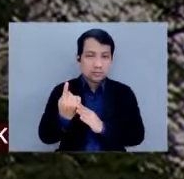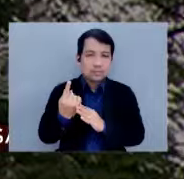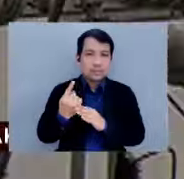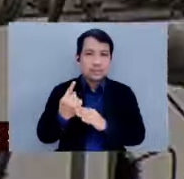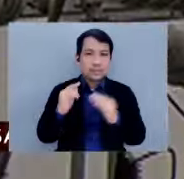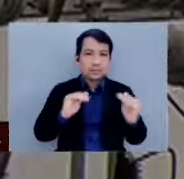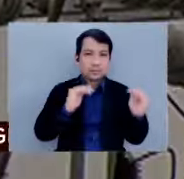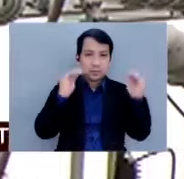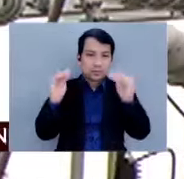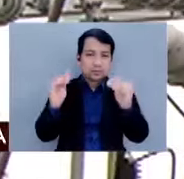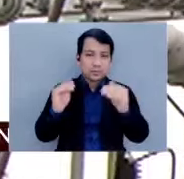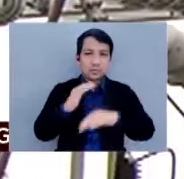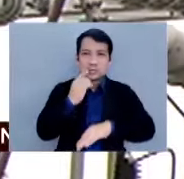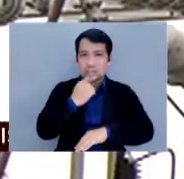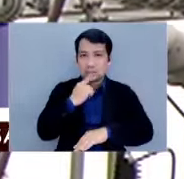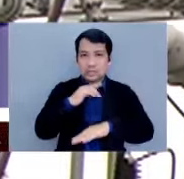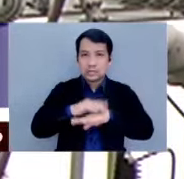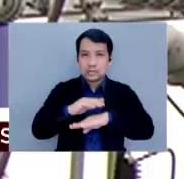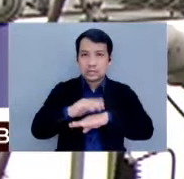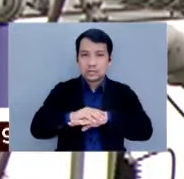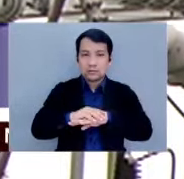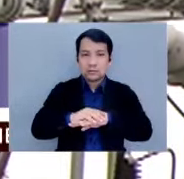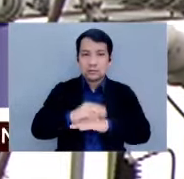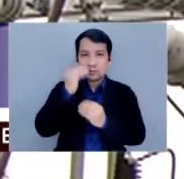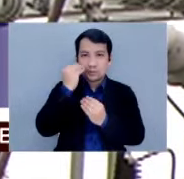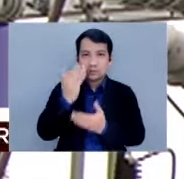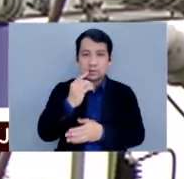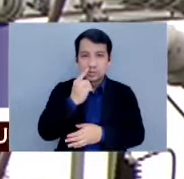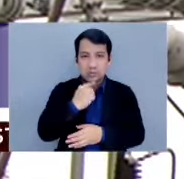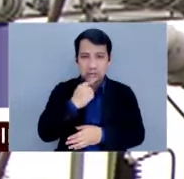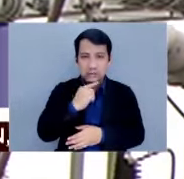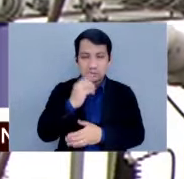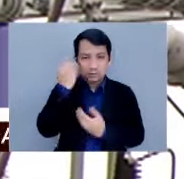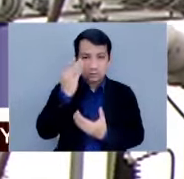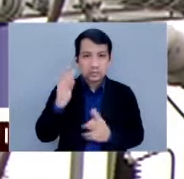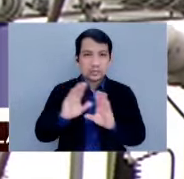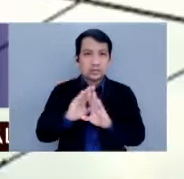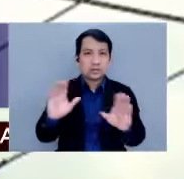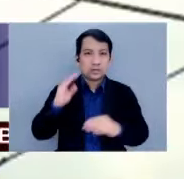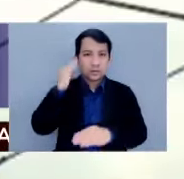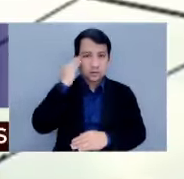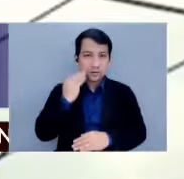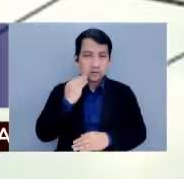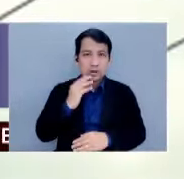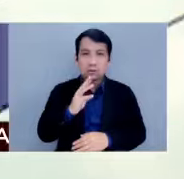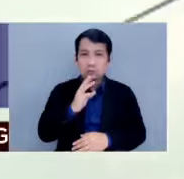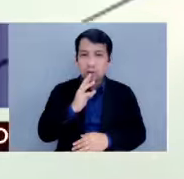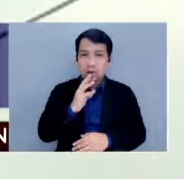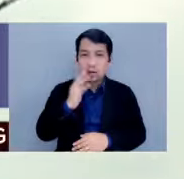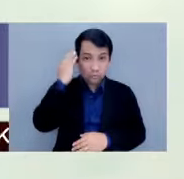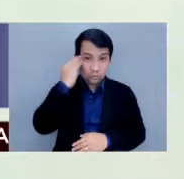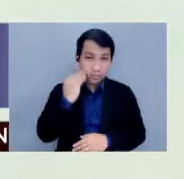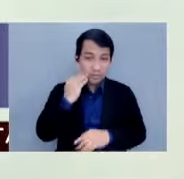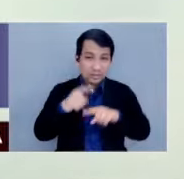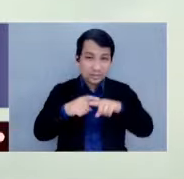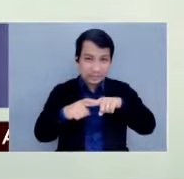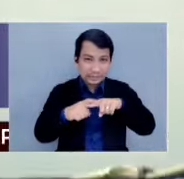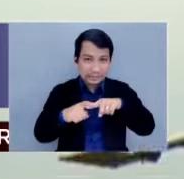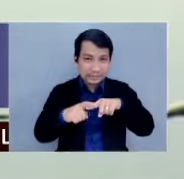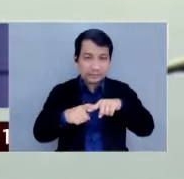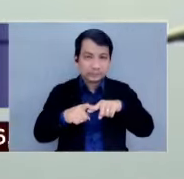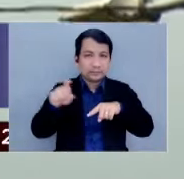sa red alert. Ipinatutupad ang red alert kapag hindi sapat ang supply ng kuryente sa demand ng mga consumer.